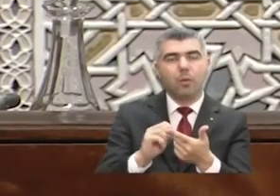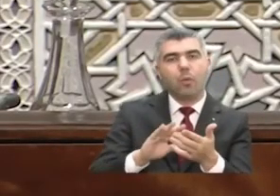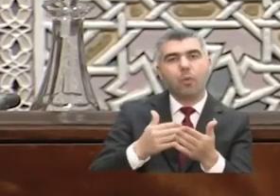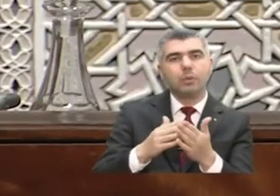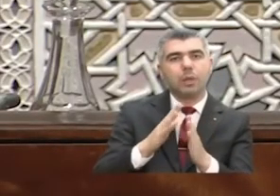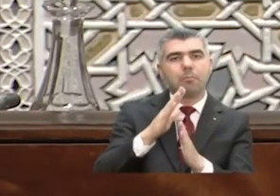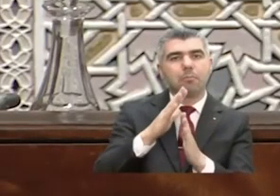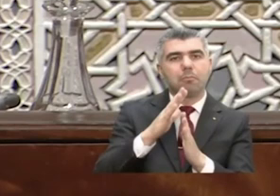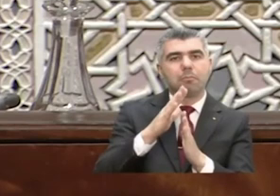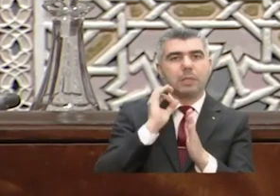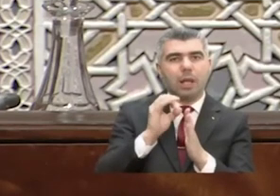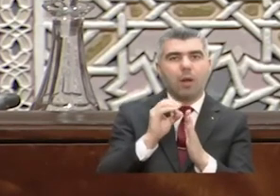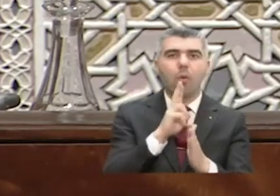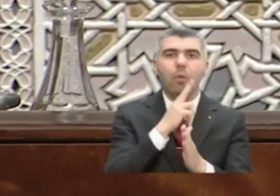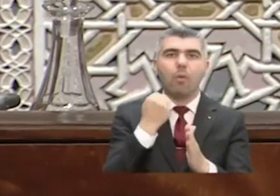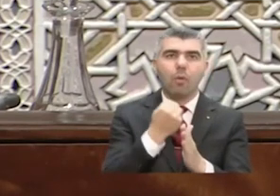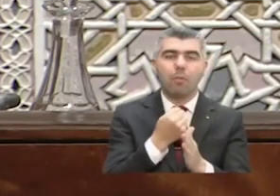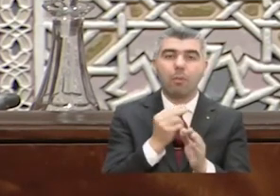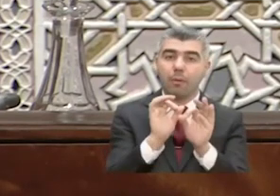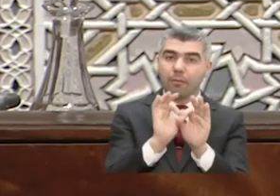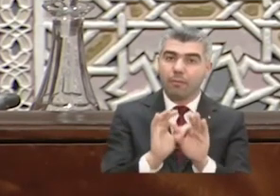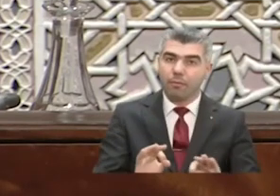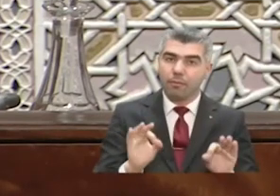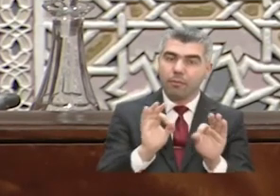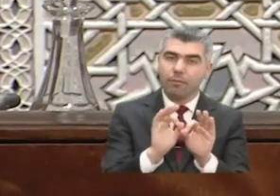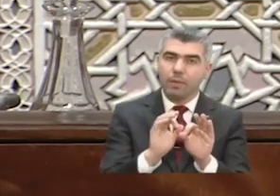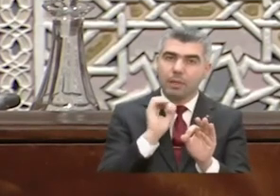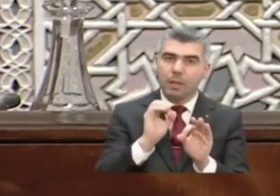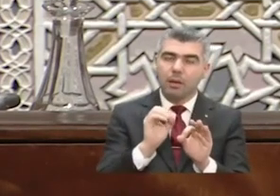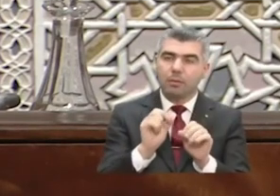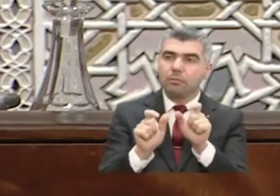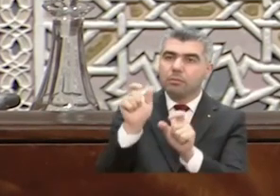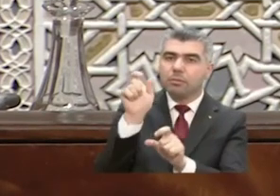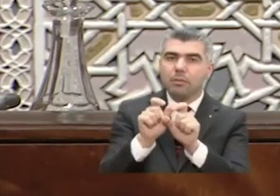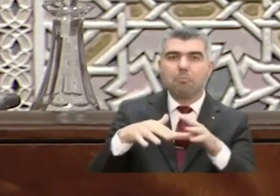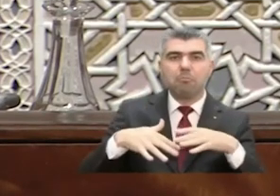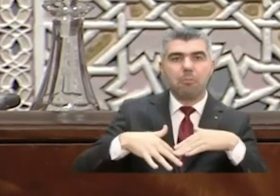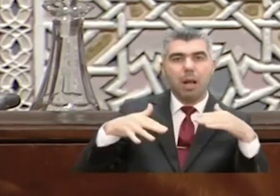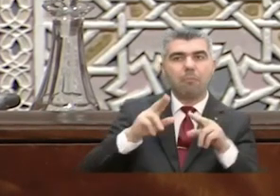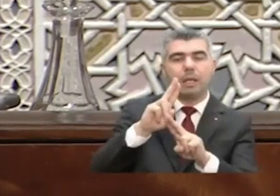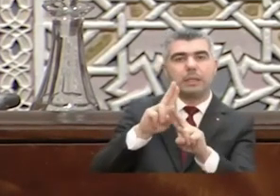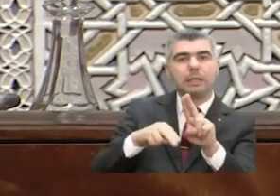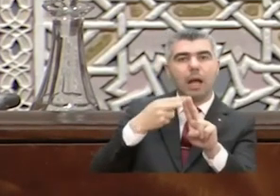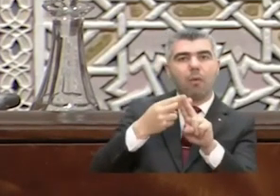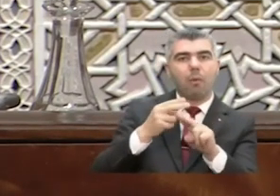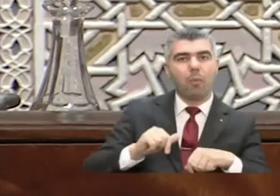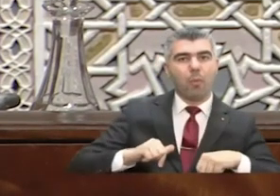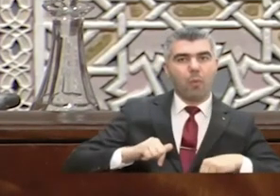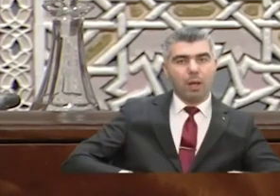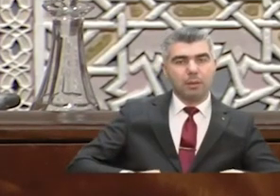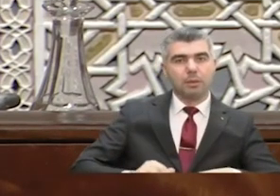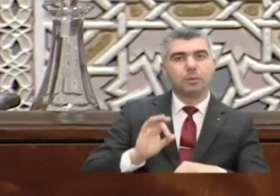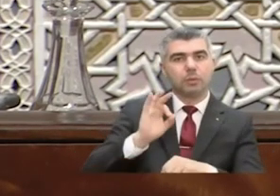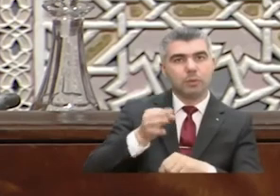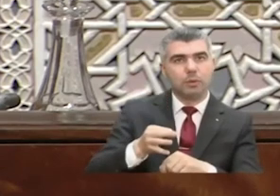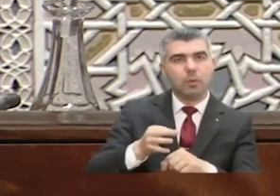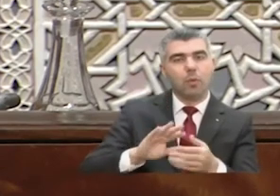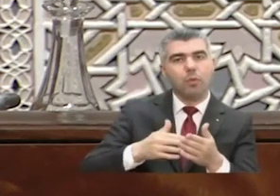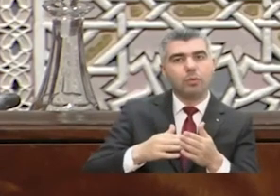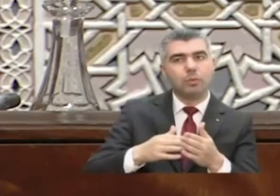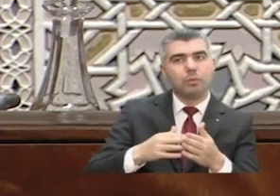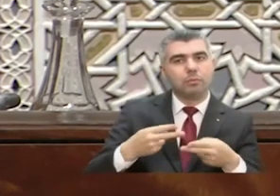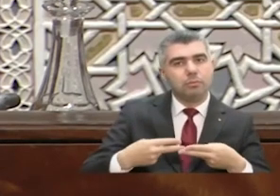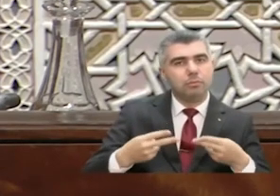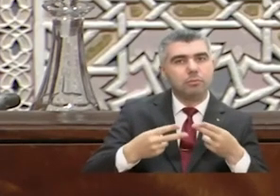أعضاء الحكومة، وعند عدم القيام بذلك خيرت النائبة أو النائب المعني بجواب الوزير بين تقديم سؤاله في الجلسة